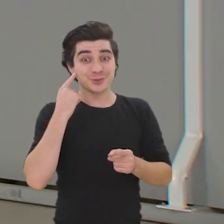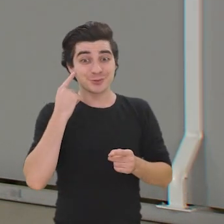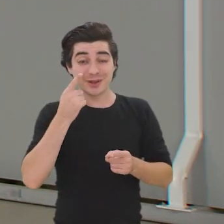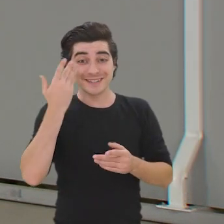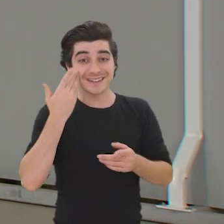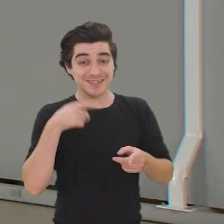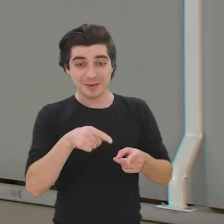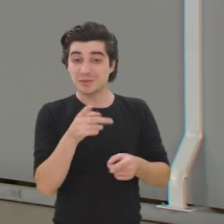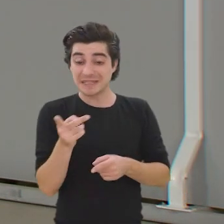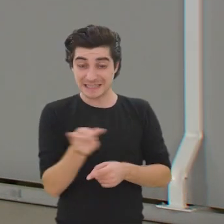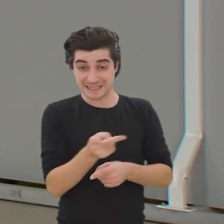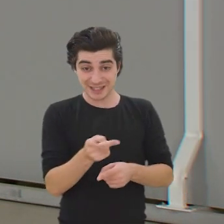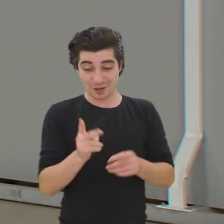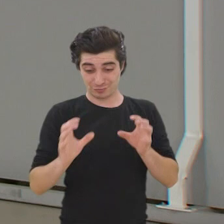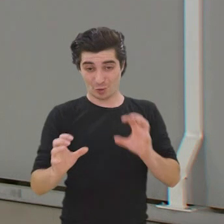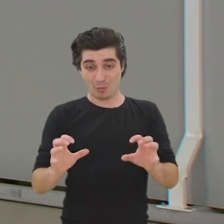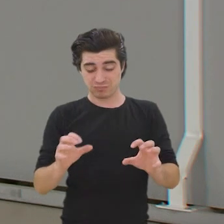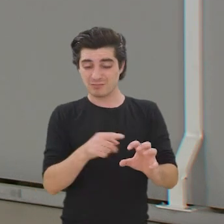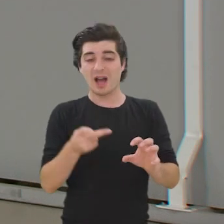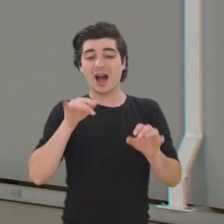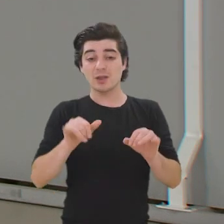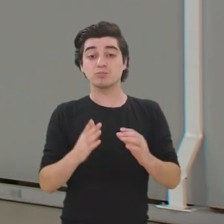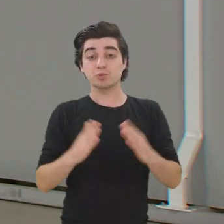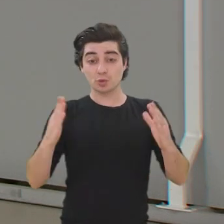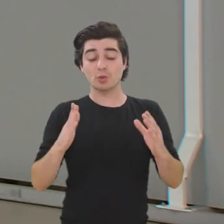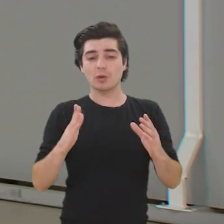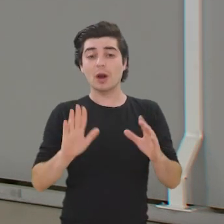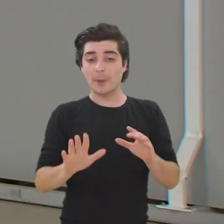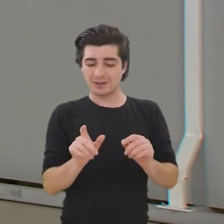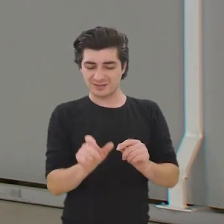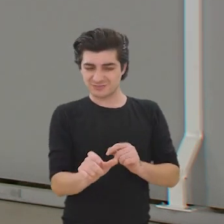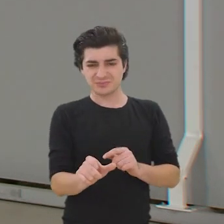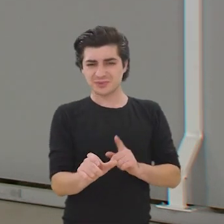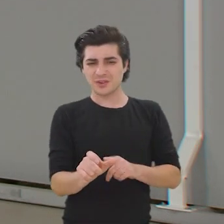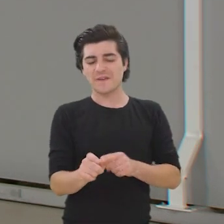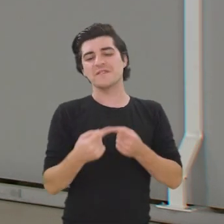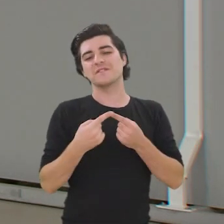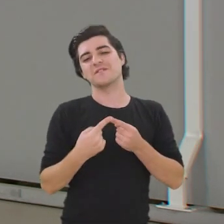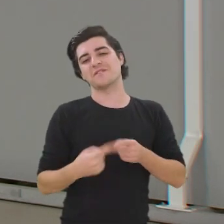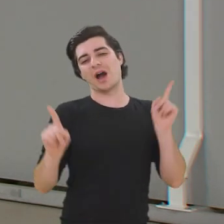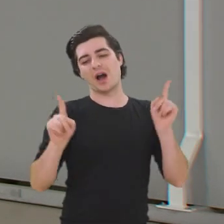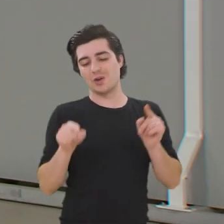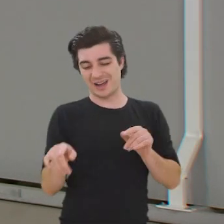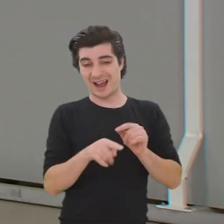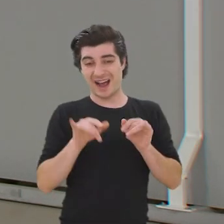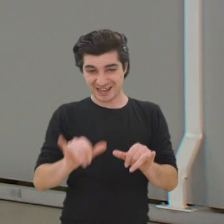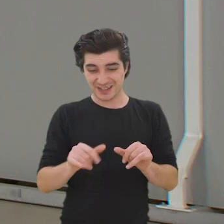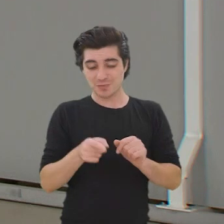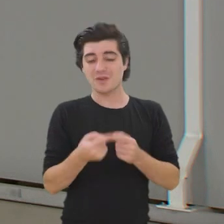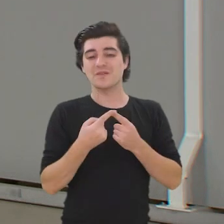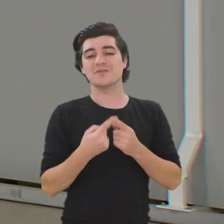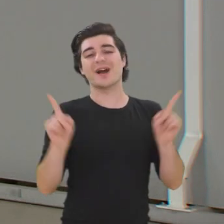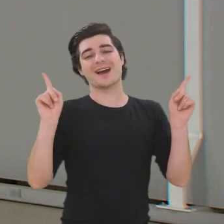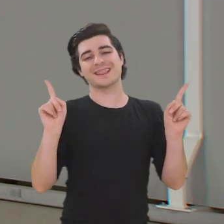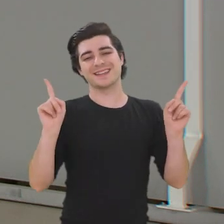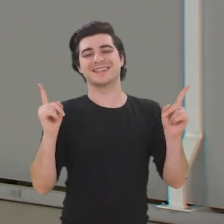mu? Bu iki topun büyüklüğü aynı. Fakat bu topun büyüklüğü diğer